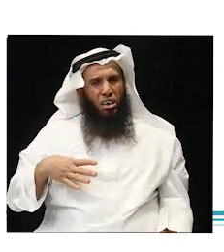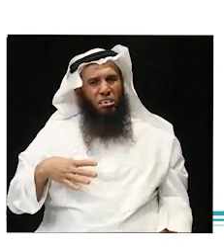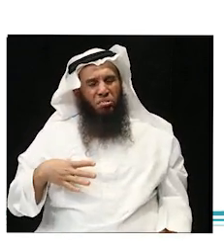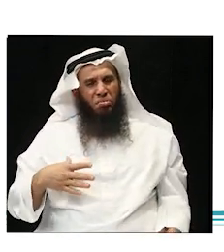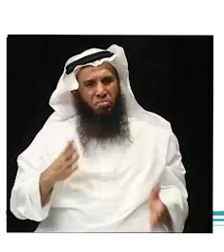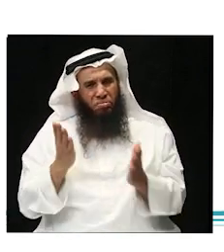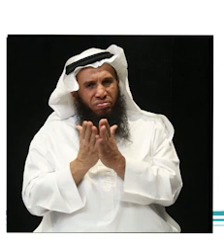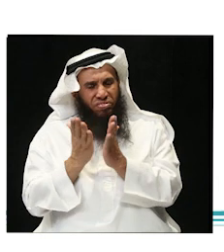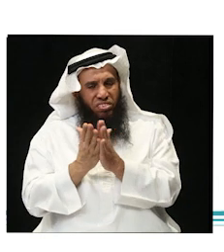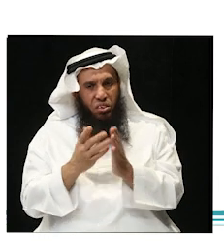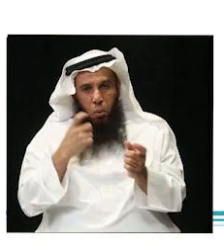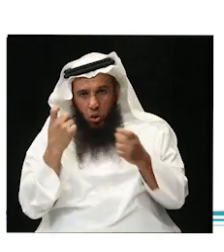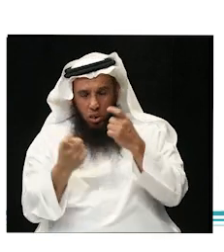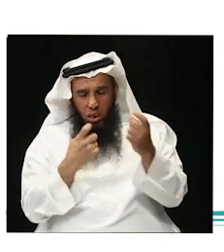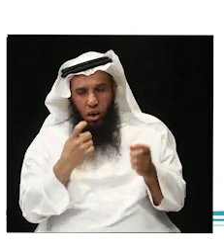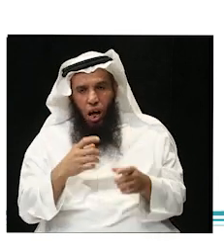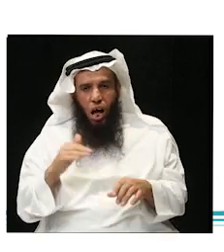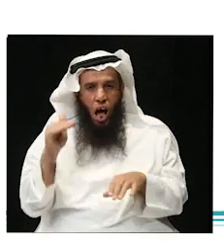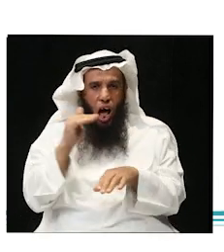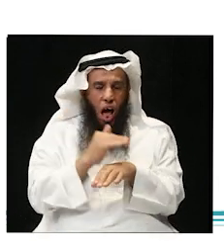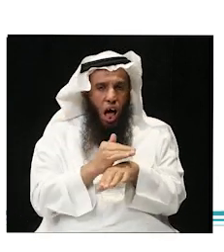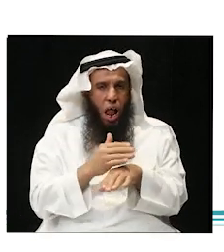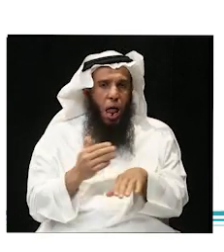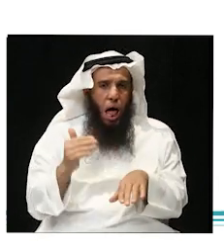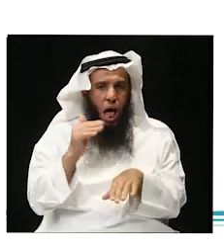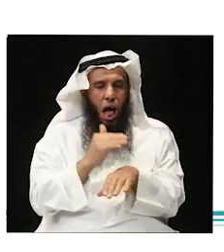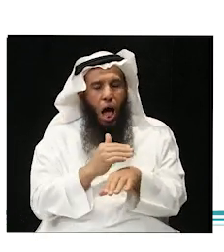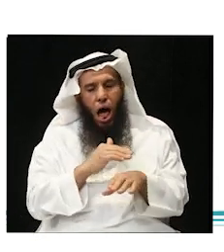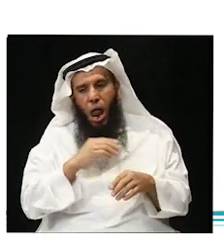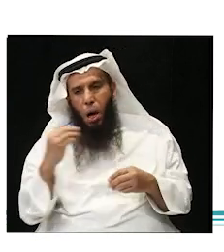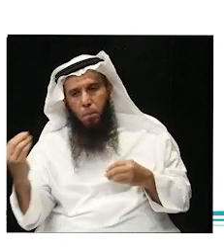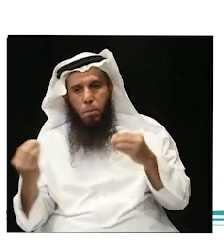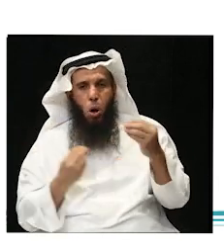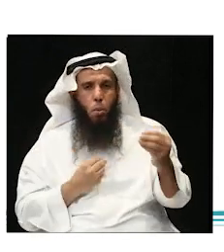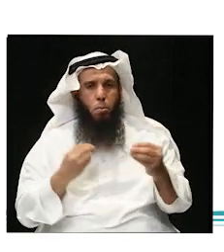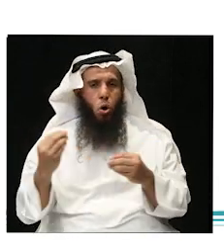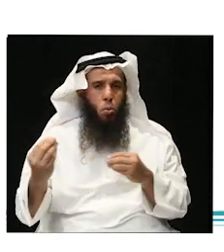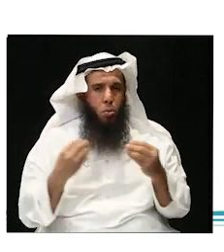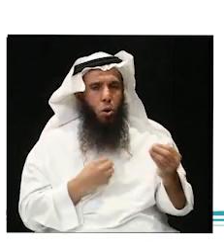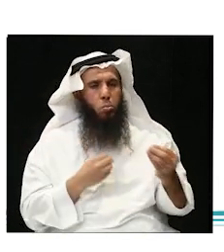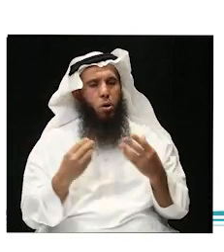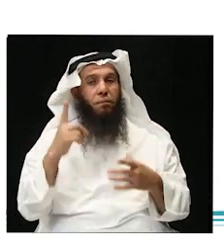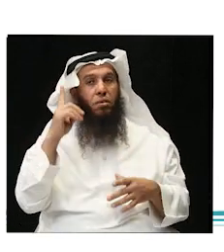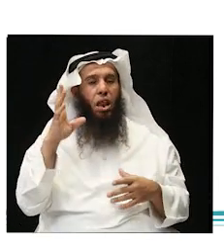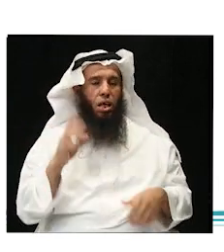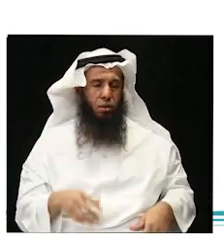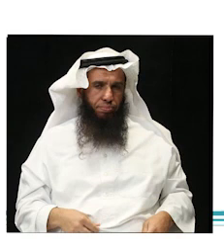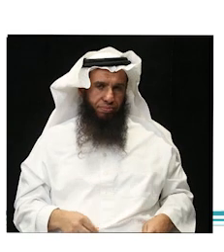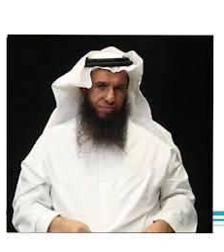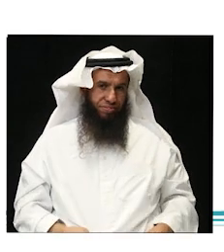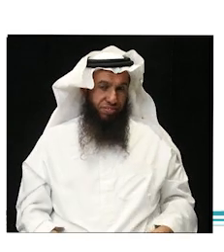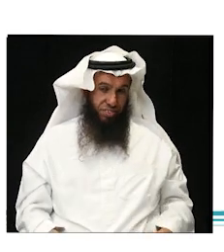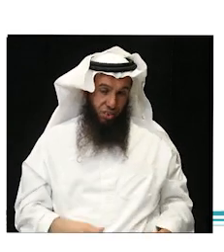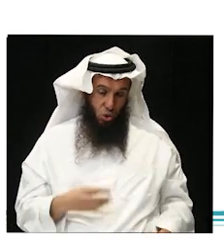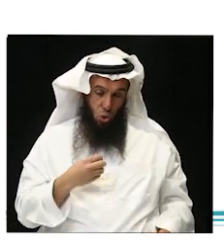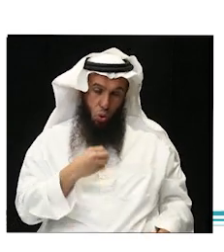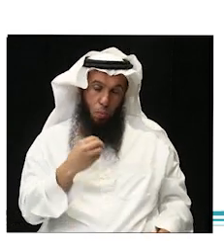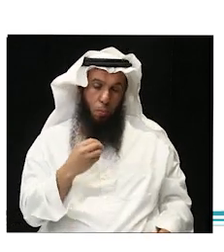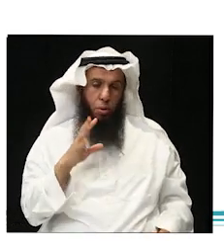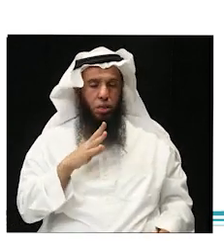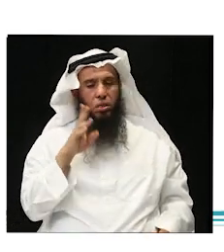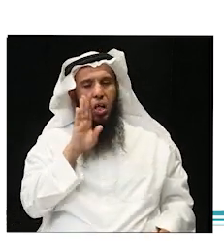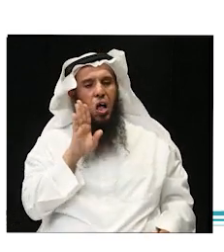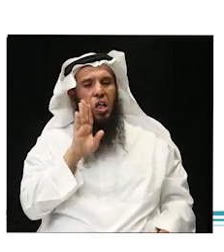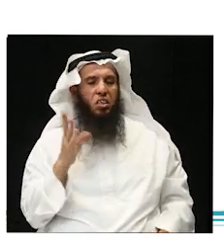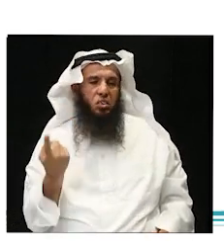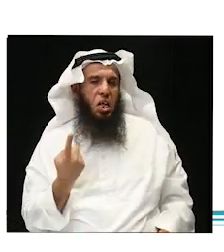المحبة قلنا أربعة أنواع: محبة الله سبحانه وتعالى، ومحبة نبيه عليه الصلاة والسلام، كلها هذه واجبة، لهذا أنا